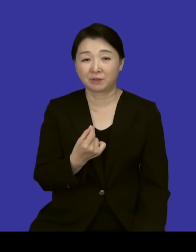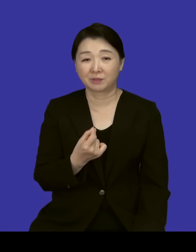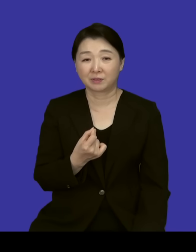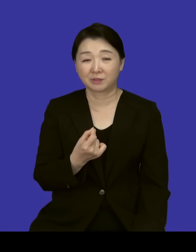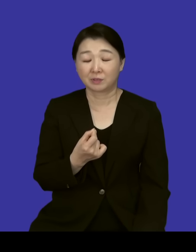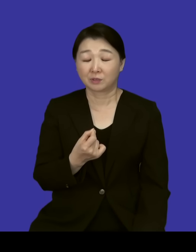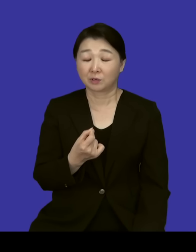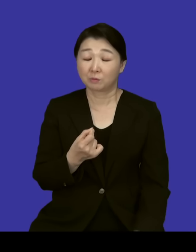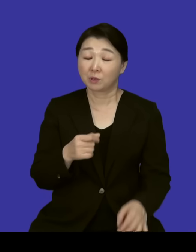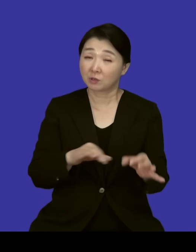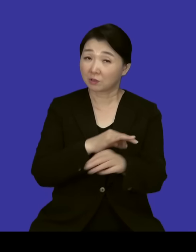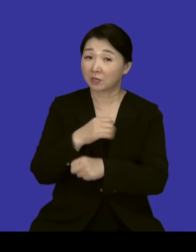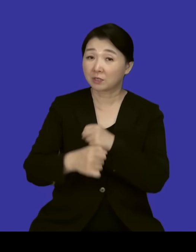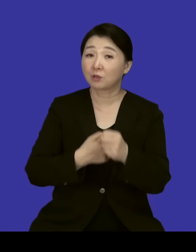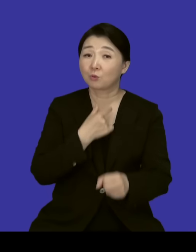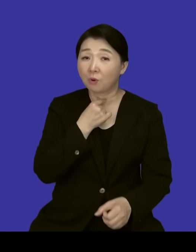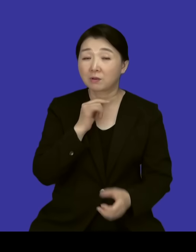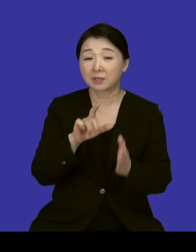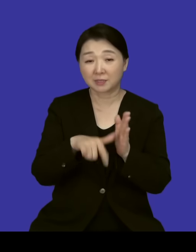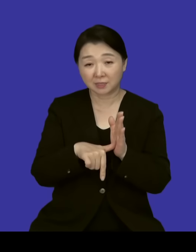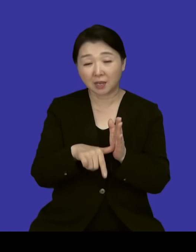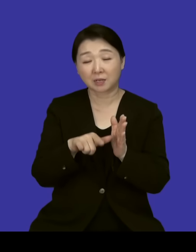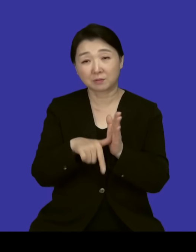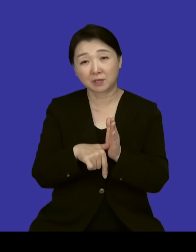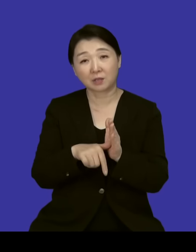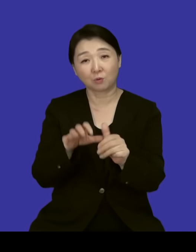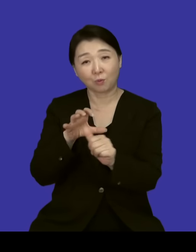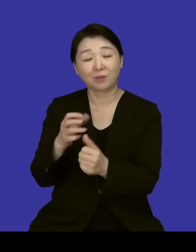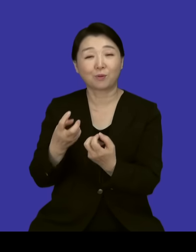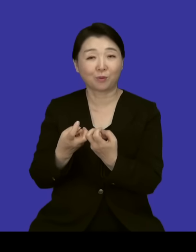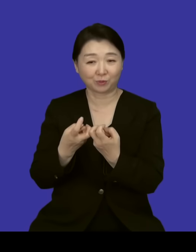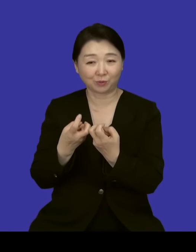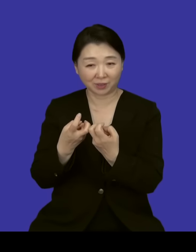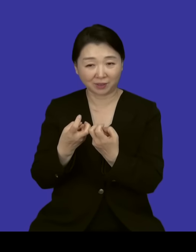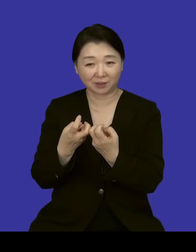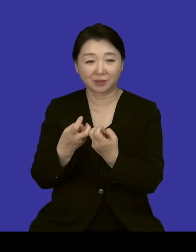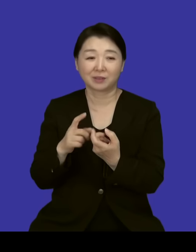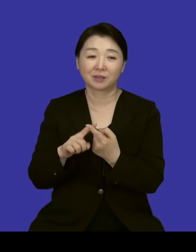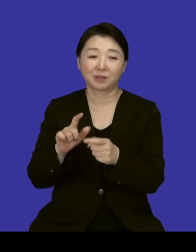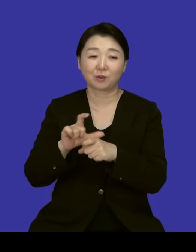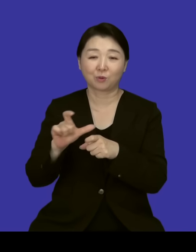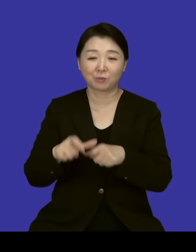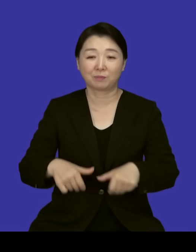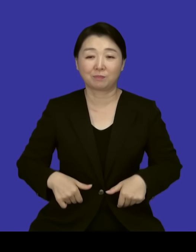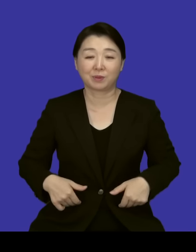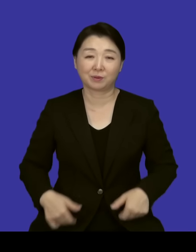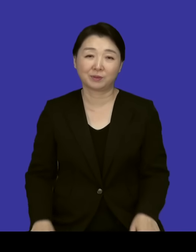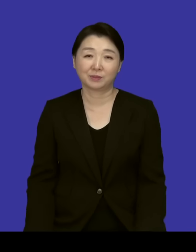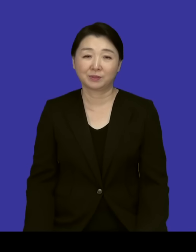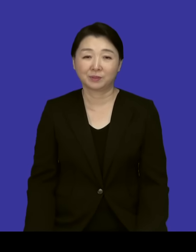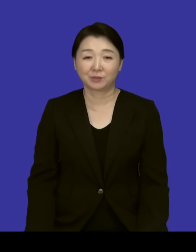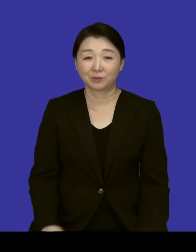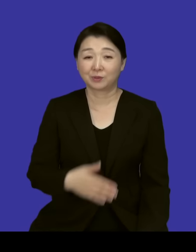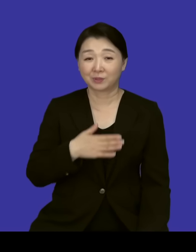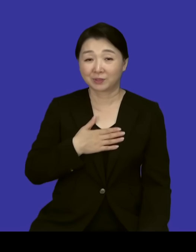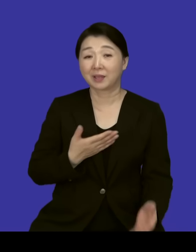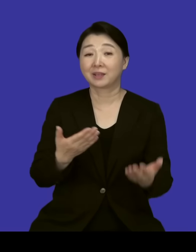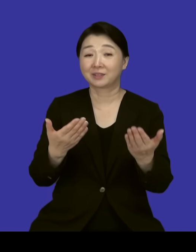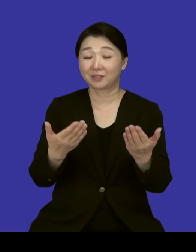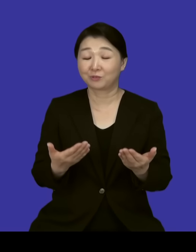뭐 할 건데, 아, 시간. 그러면 이 시간을 어떻게 쓸 건데에 대한 고민들을 해보면서 나한테